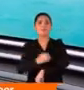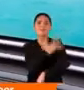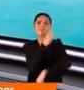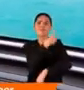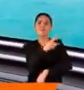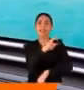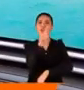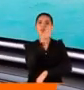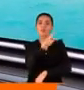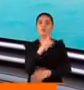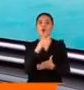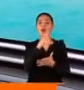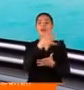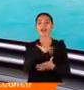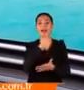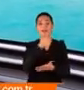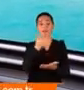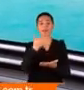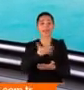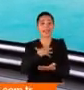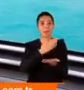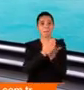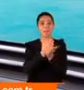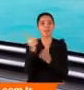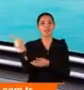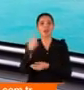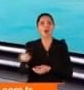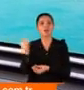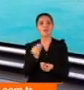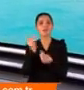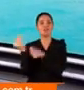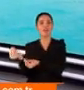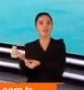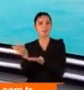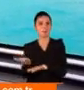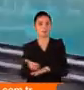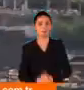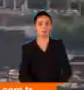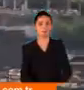etkilendi ve vefasını mirasını onlara bırakarak gösterdi.